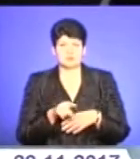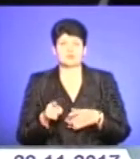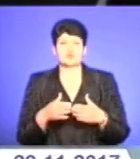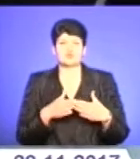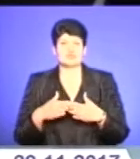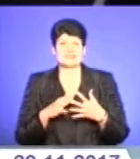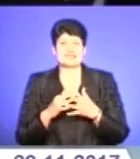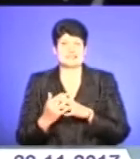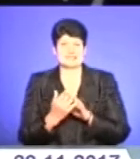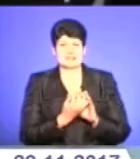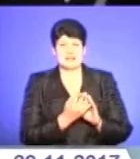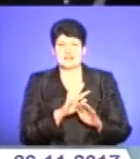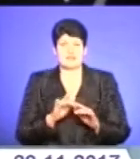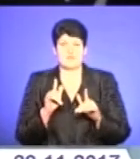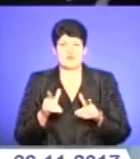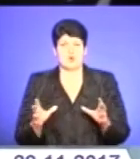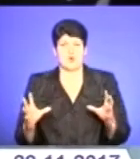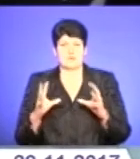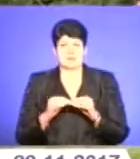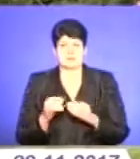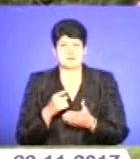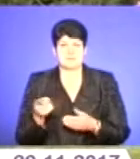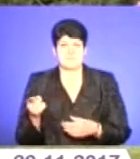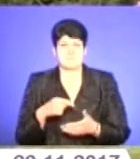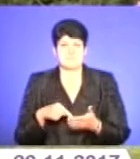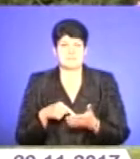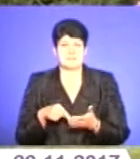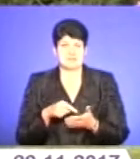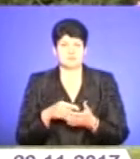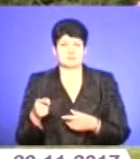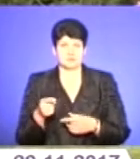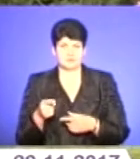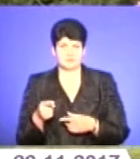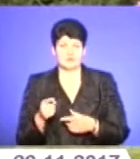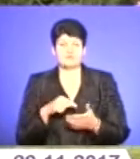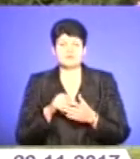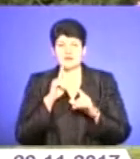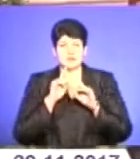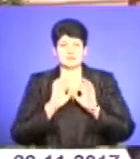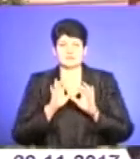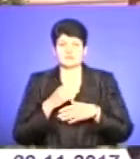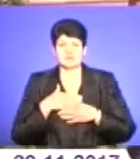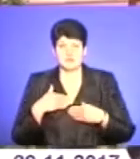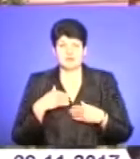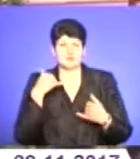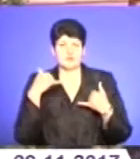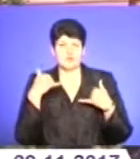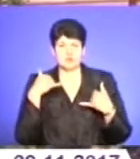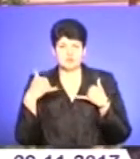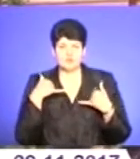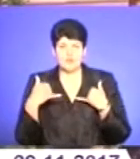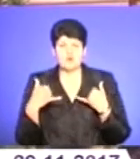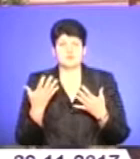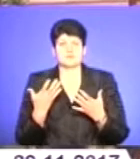села не погодилися об'єднуватися з містом Тернополем. У міській раді ситуації на камеру не коментують, однак у телефонній розмові керівник